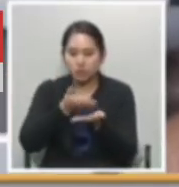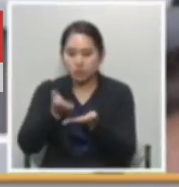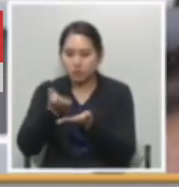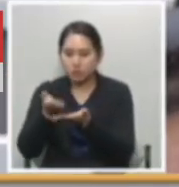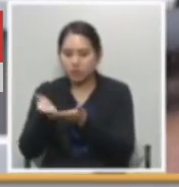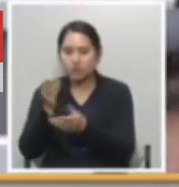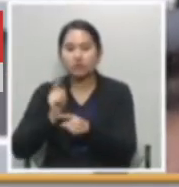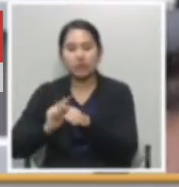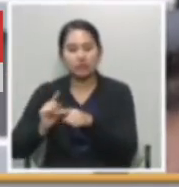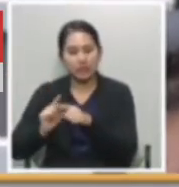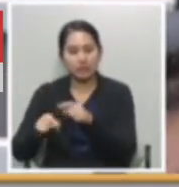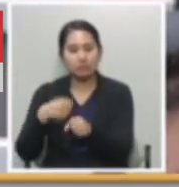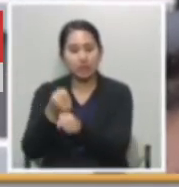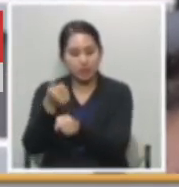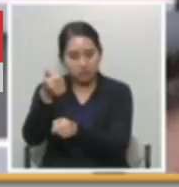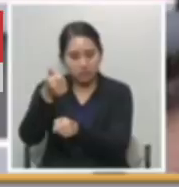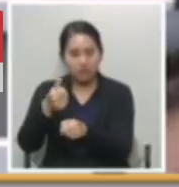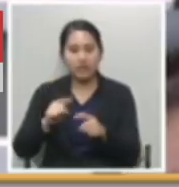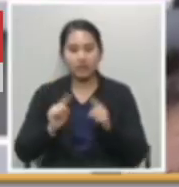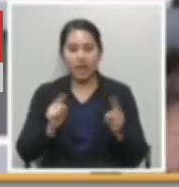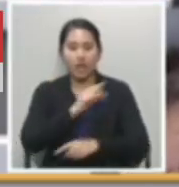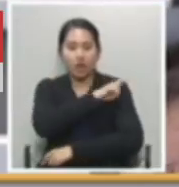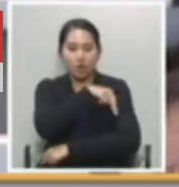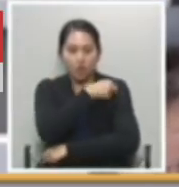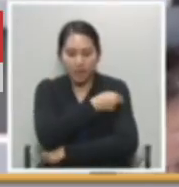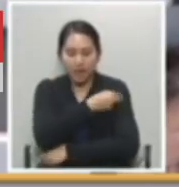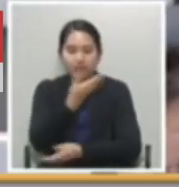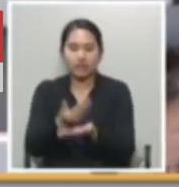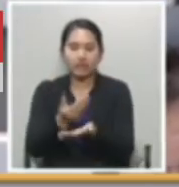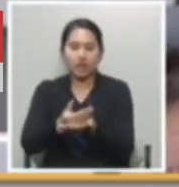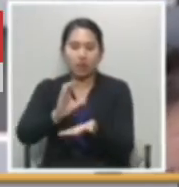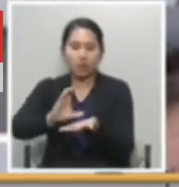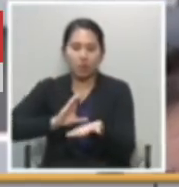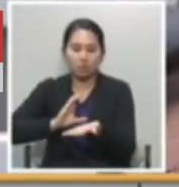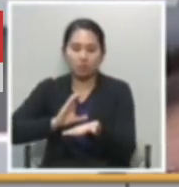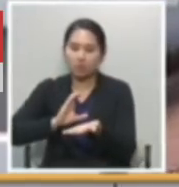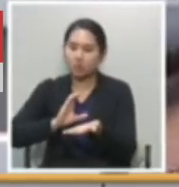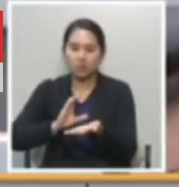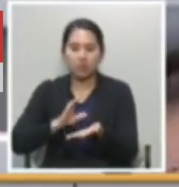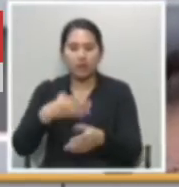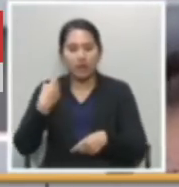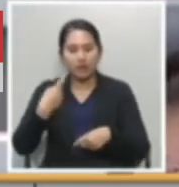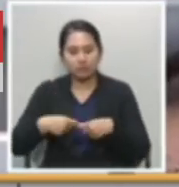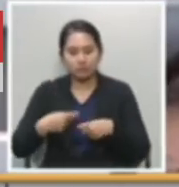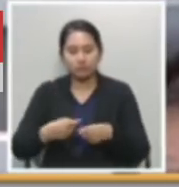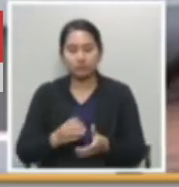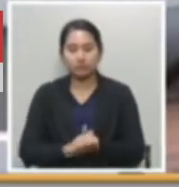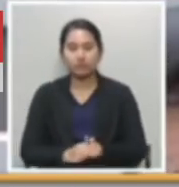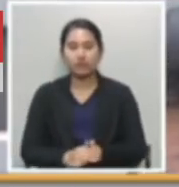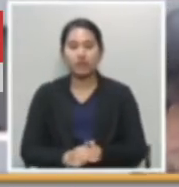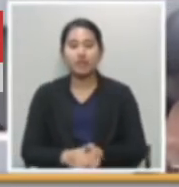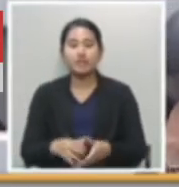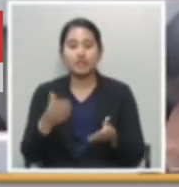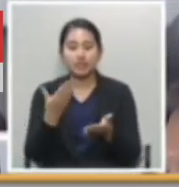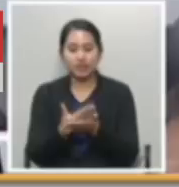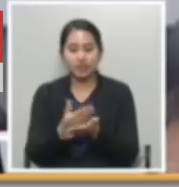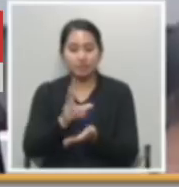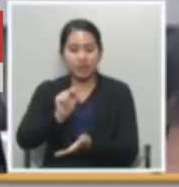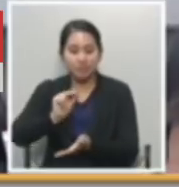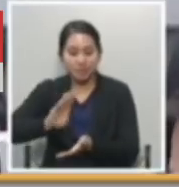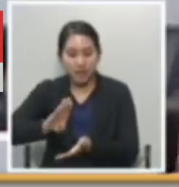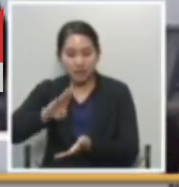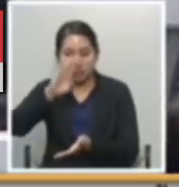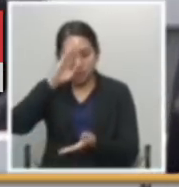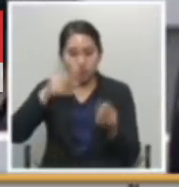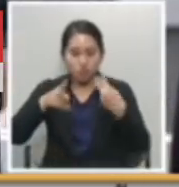หมดแต่โรงพยาบาลน่ะยังขาดแคลนงบท่านไปอวดโลกว่า30บาทเนี่ยท่านดูแลอย่างดีแต่ว่างบยังติดลบบักโก